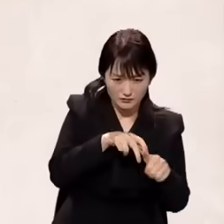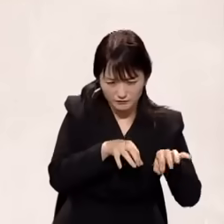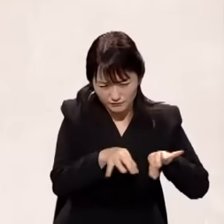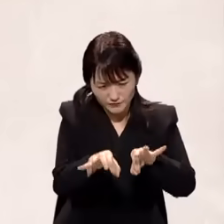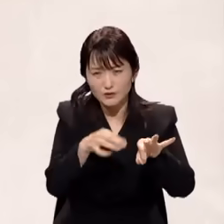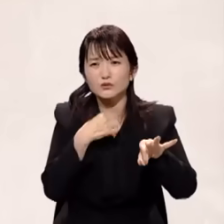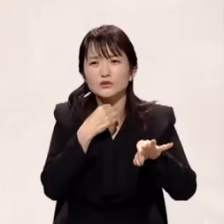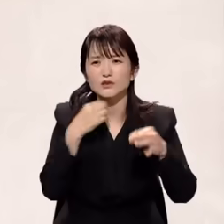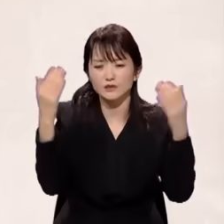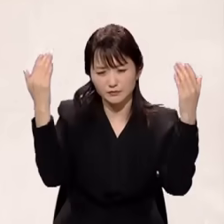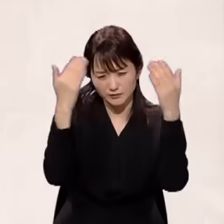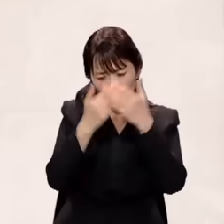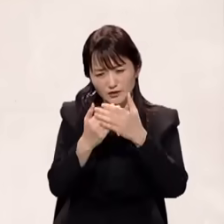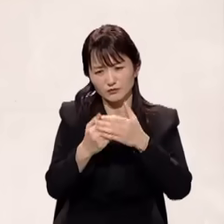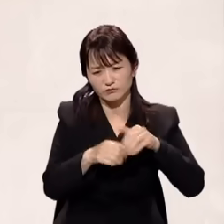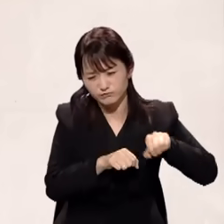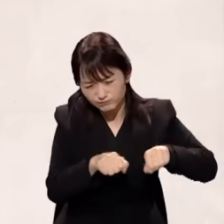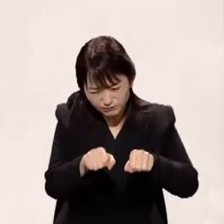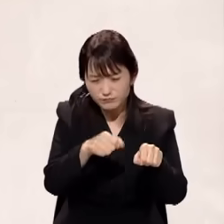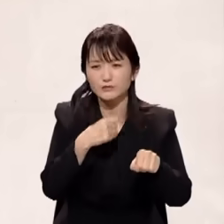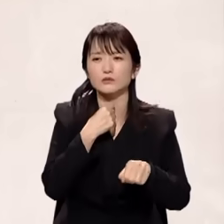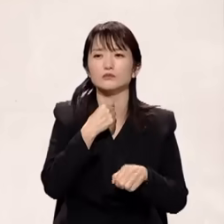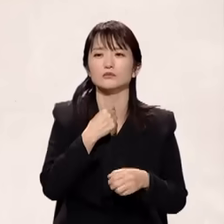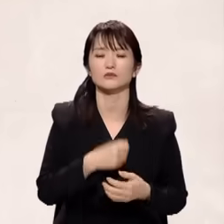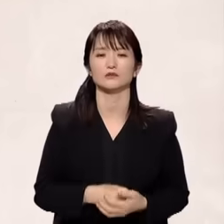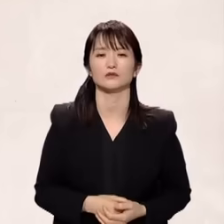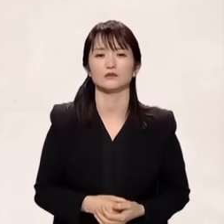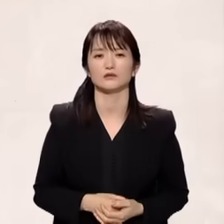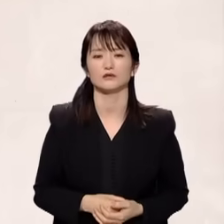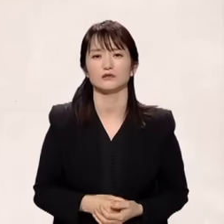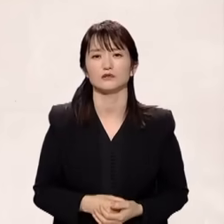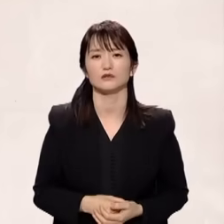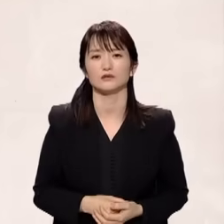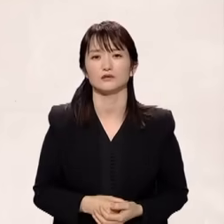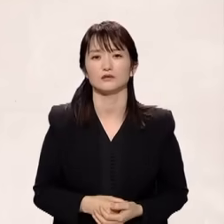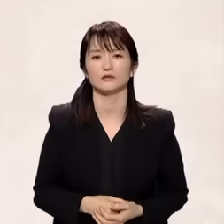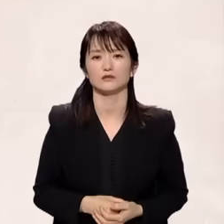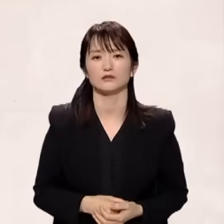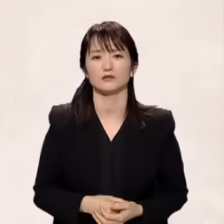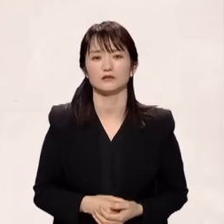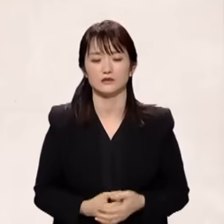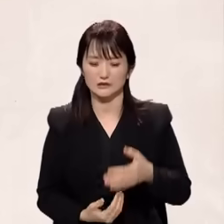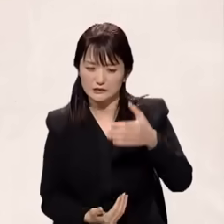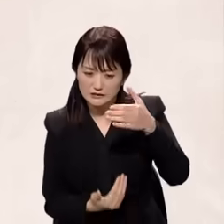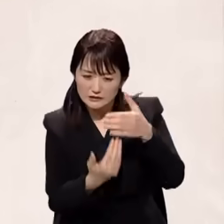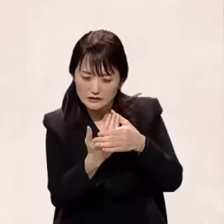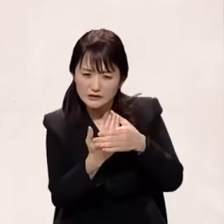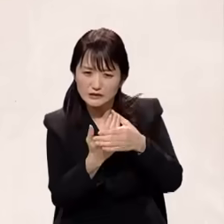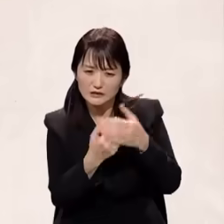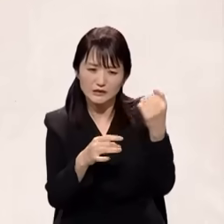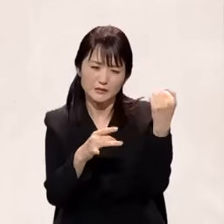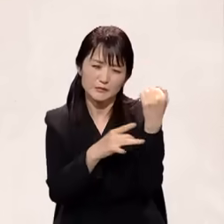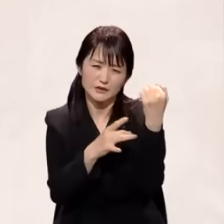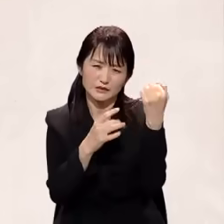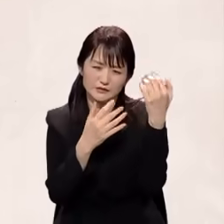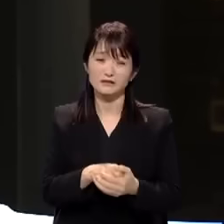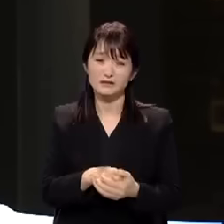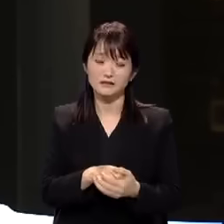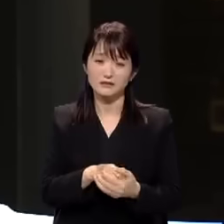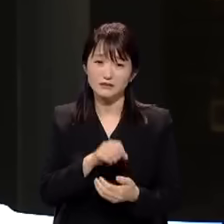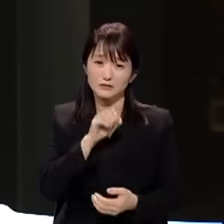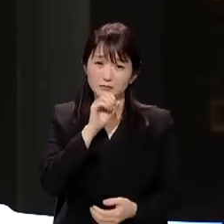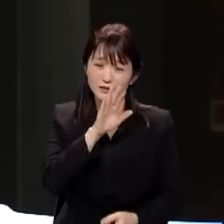싶었겠죠. 뭐 이런 식으로 얘기를 갖다 하는 것은 이 사건에 있어서 핵심을 흐리는 것이 아닌가라는 생각이